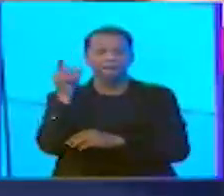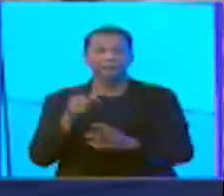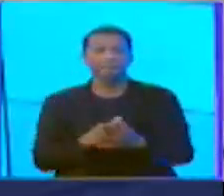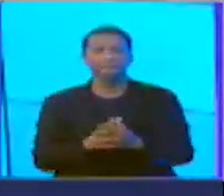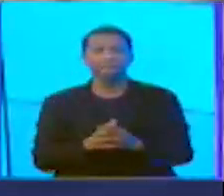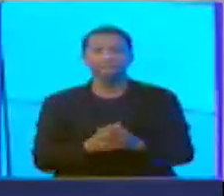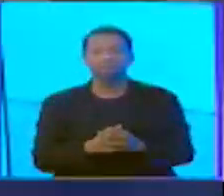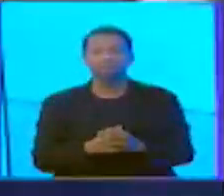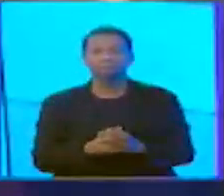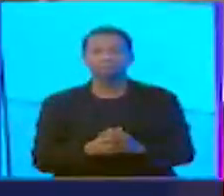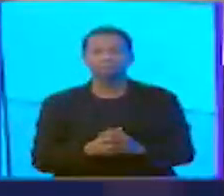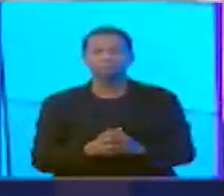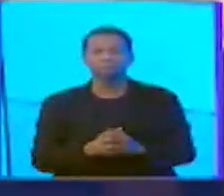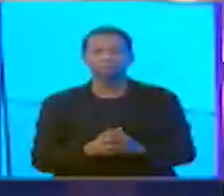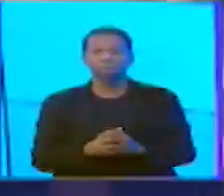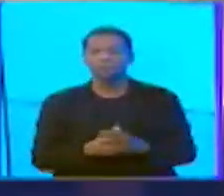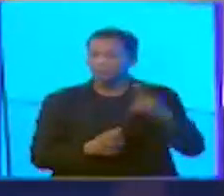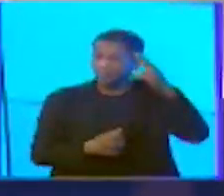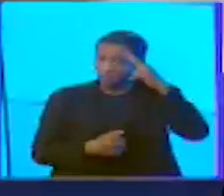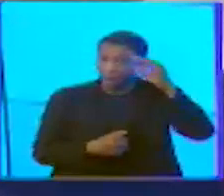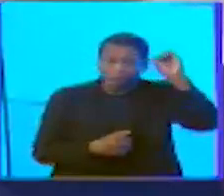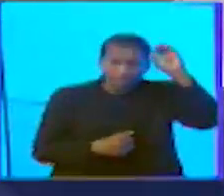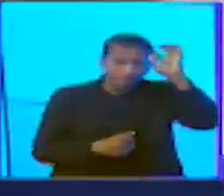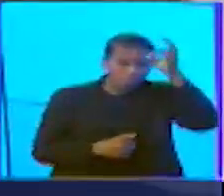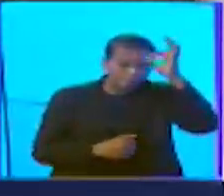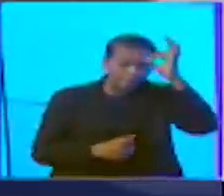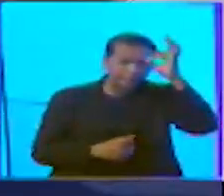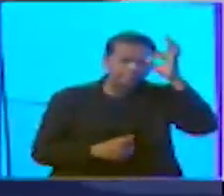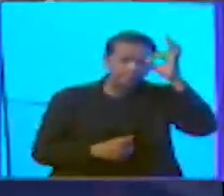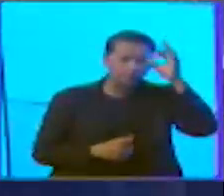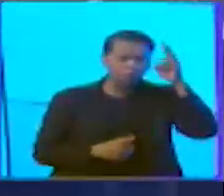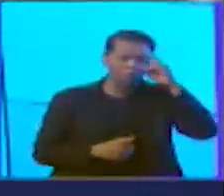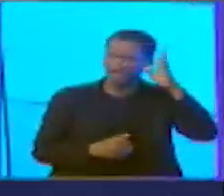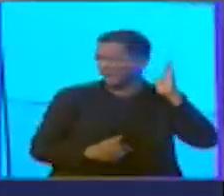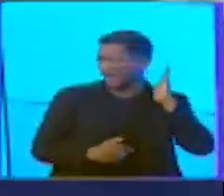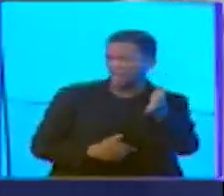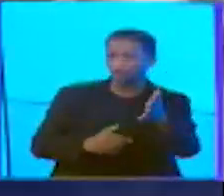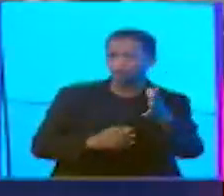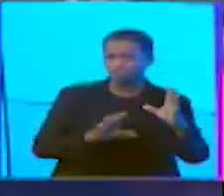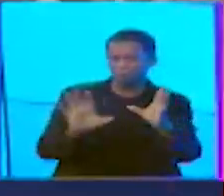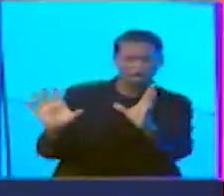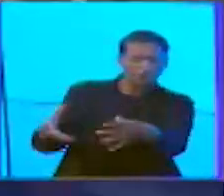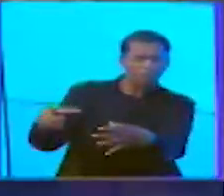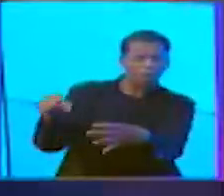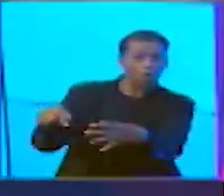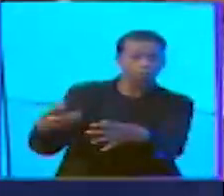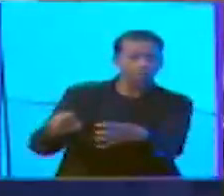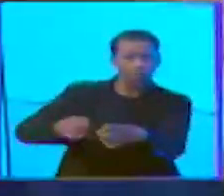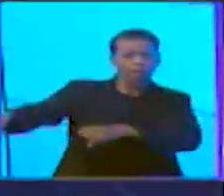Kapolda Metro Jaya Irjen Pol Nana Sujana Selasa petang memimpin langsung pembubaran massa yang semakin anarkis.